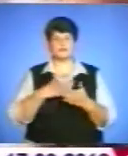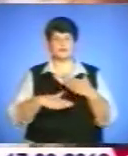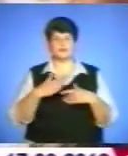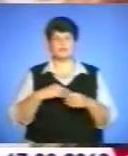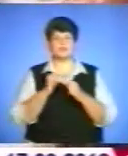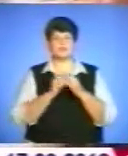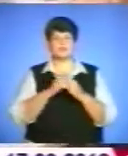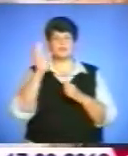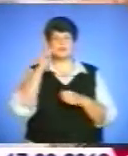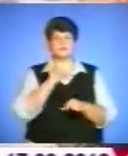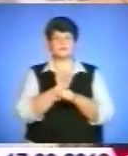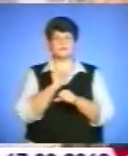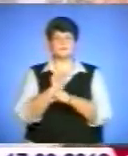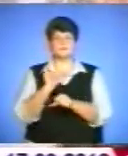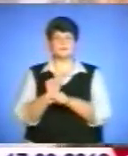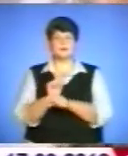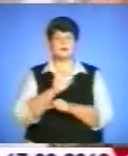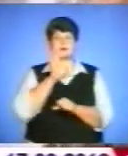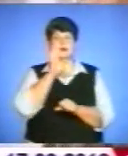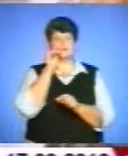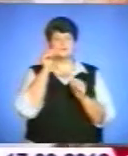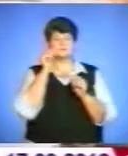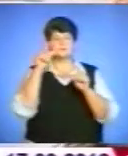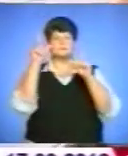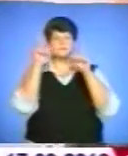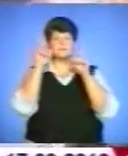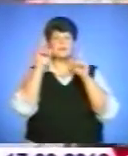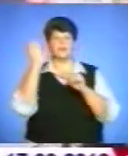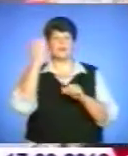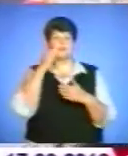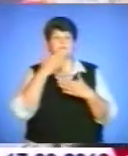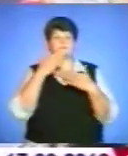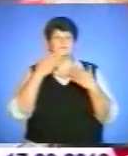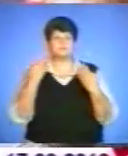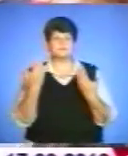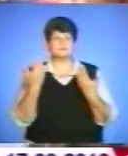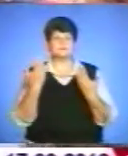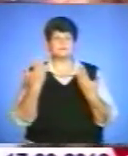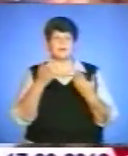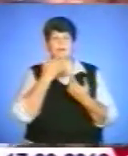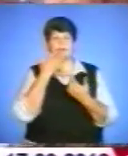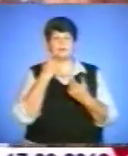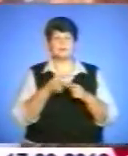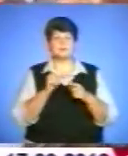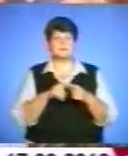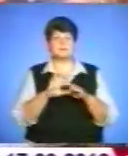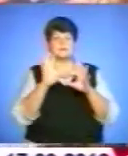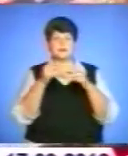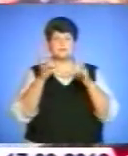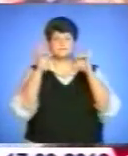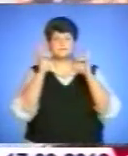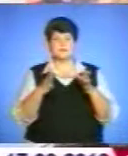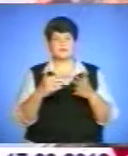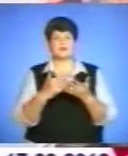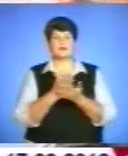вода пропадає. Зранку, деколи просинаєшся, то води може не бути. Степлиться катастрофа, якість вода